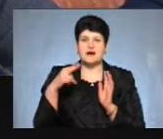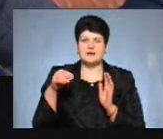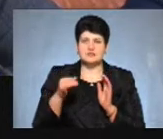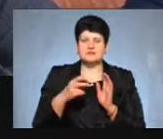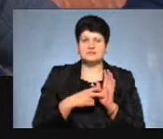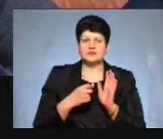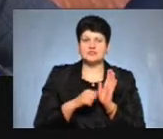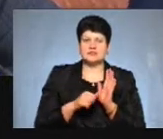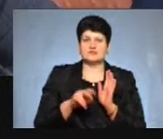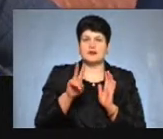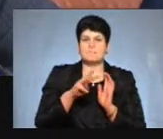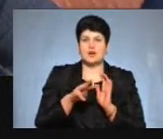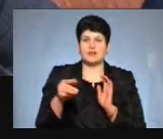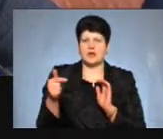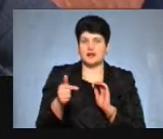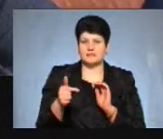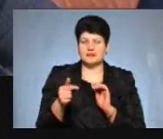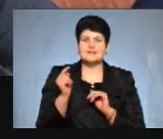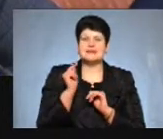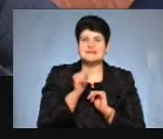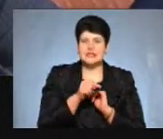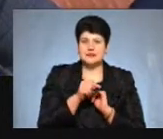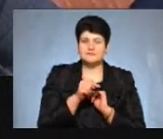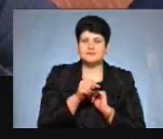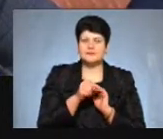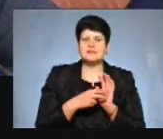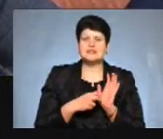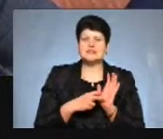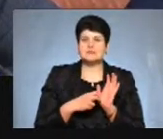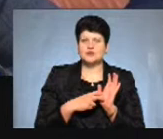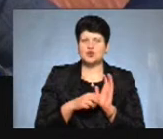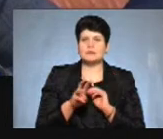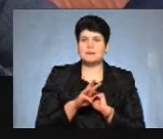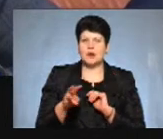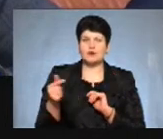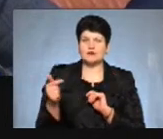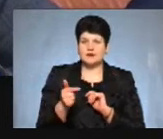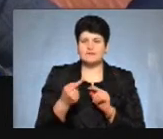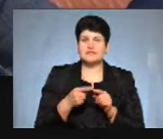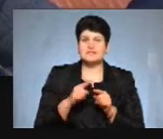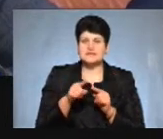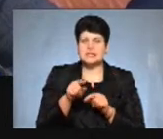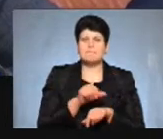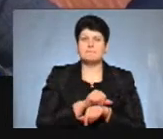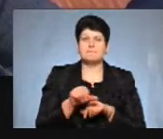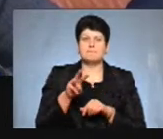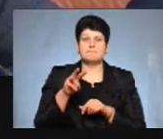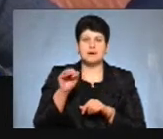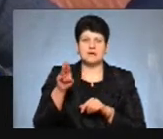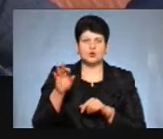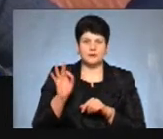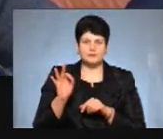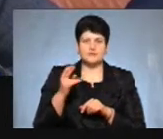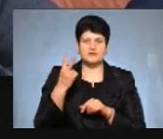мільярдів 672 мільйона гривень. З них 700 мільйонів гривень – це мито,